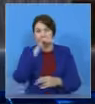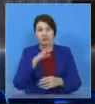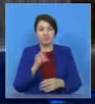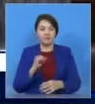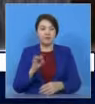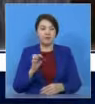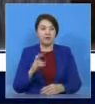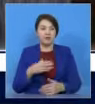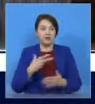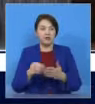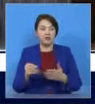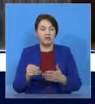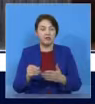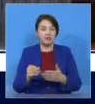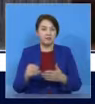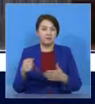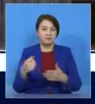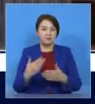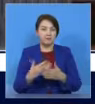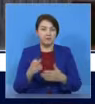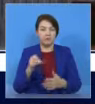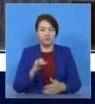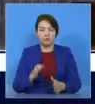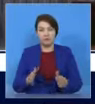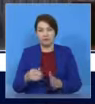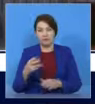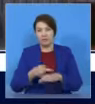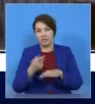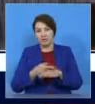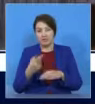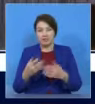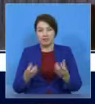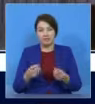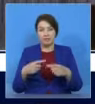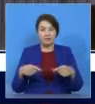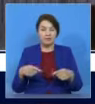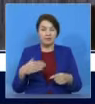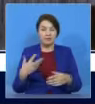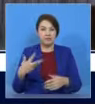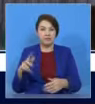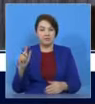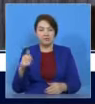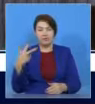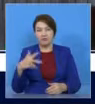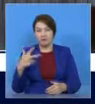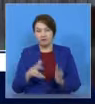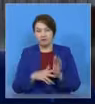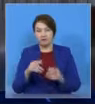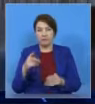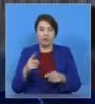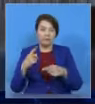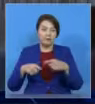фонд закуплен у ТО СХФ «Пригородный» картофель в размере 1268 тонн и морковка 136